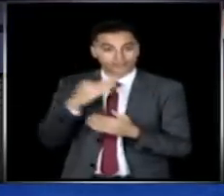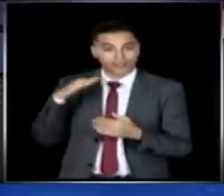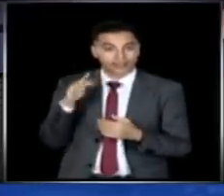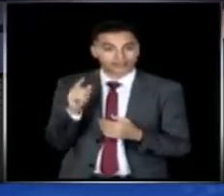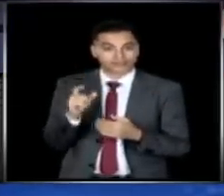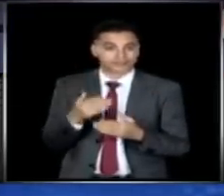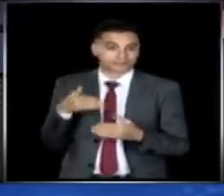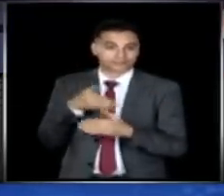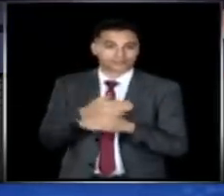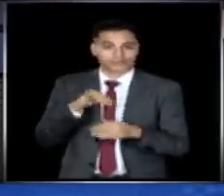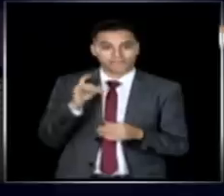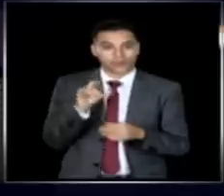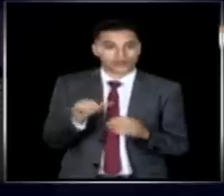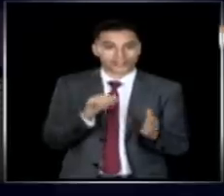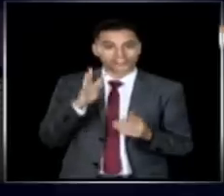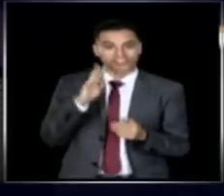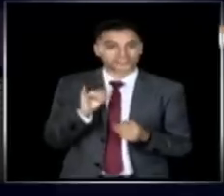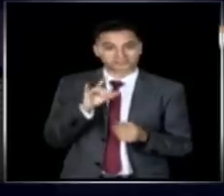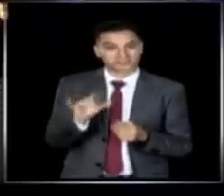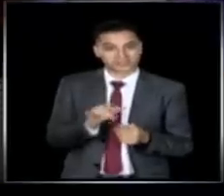منى الشيمي. يا